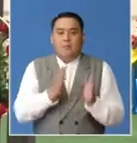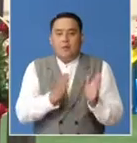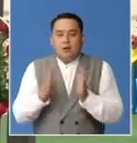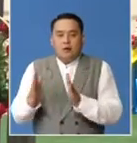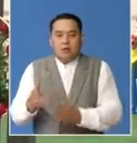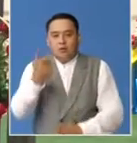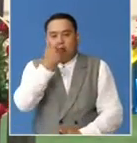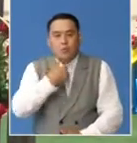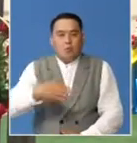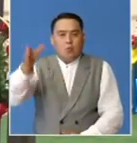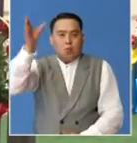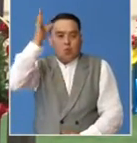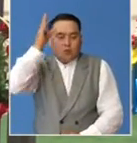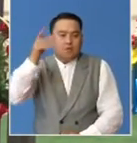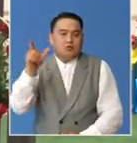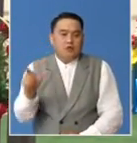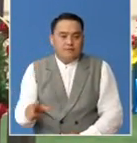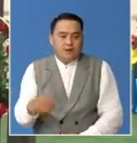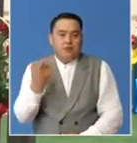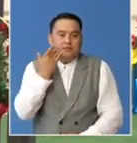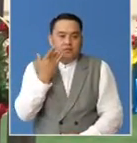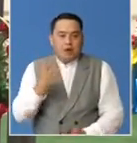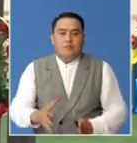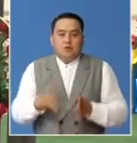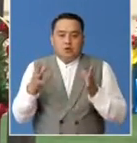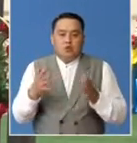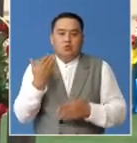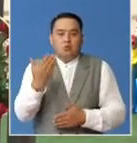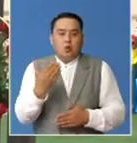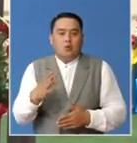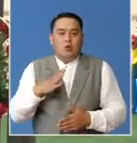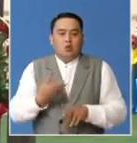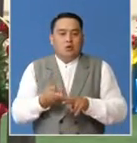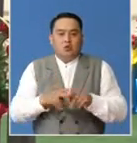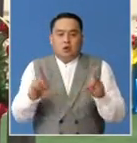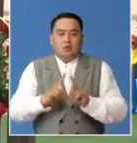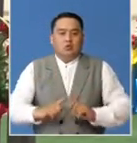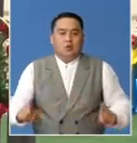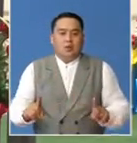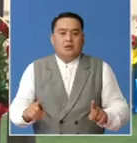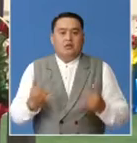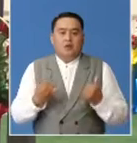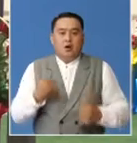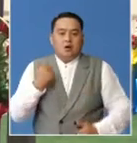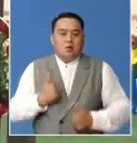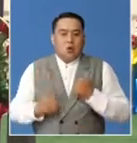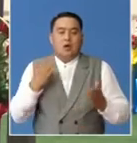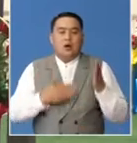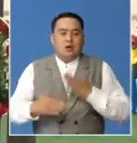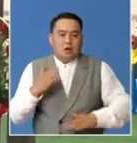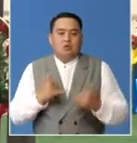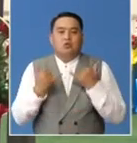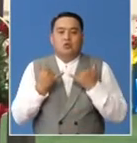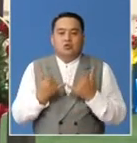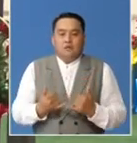порядочному, мудрому, как говорится. Мы все люди с большой буквы, но он был очень особенный. И сегодня я горд и рад, что